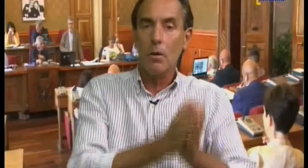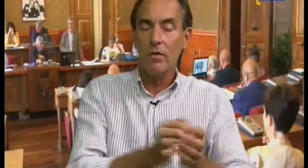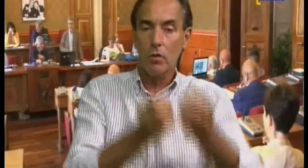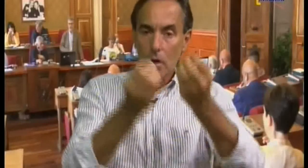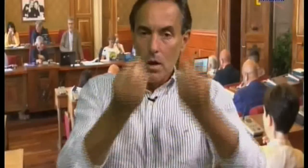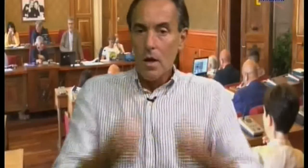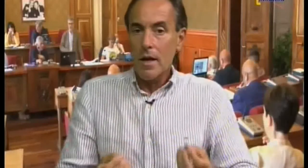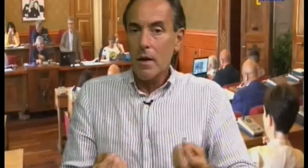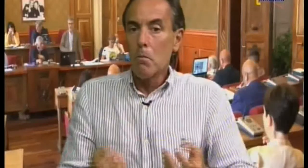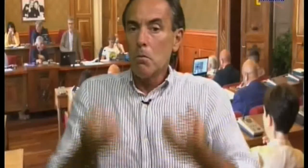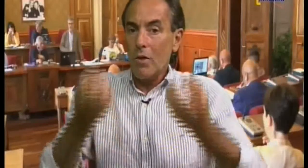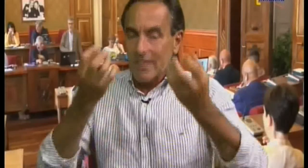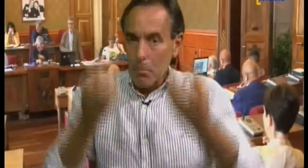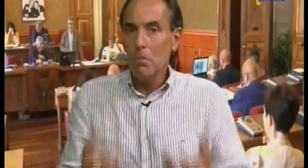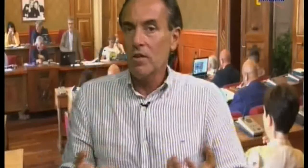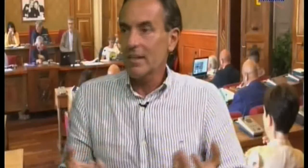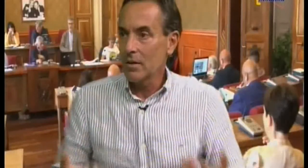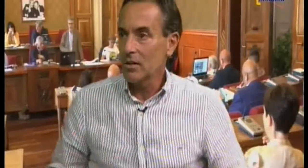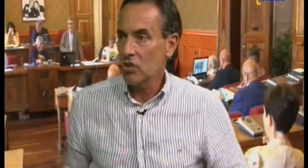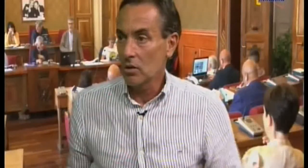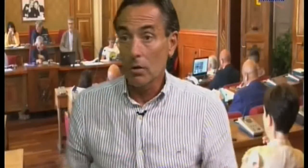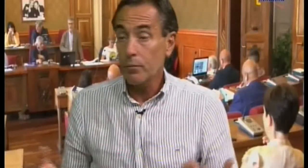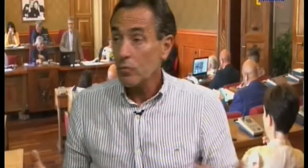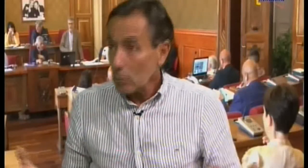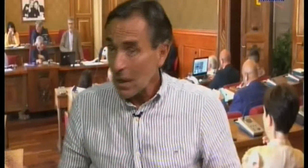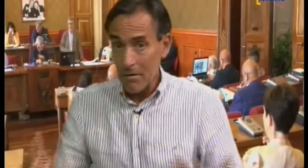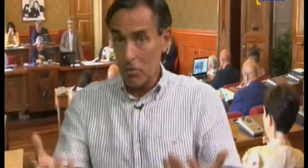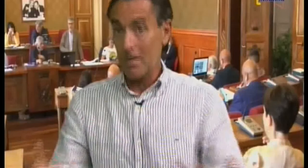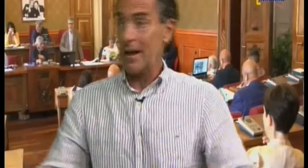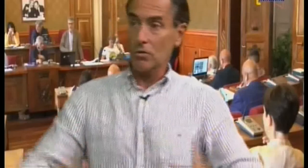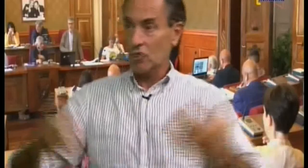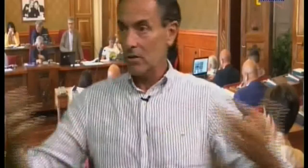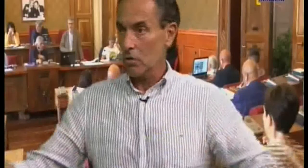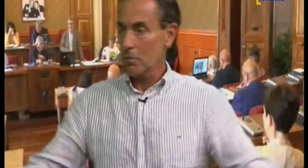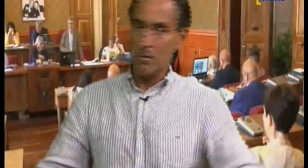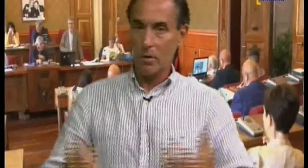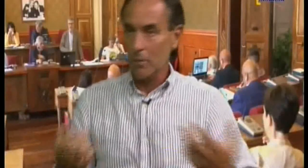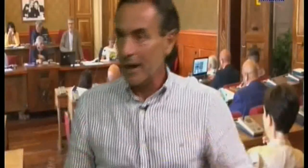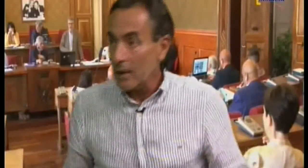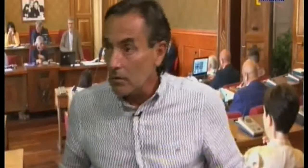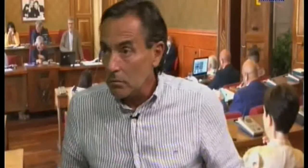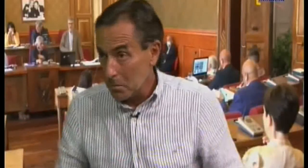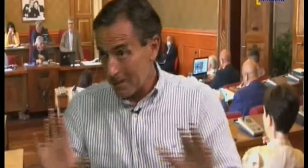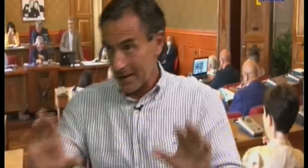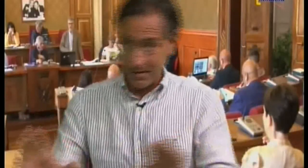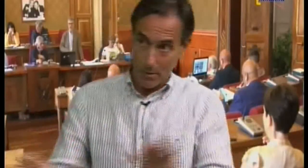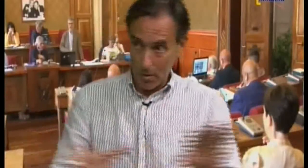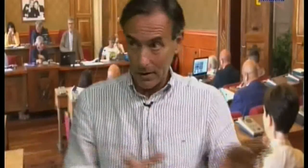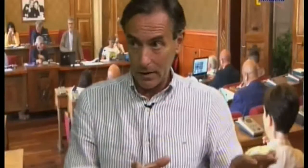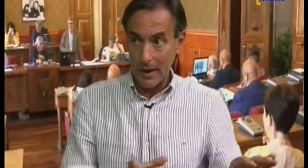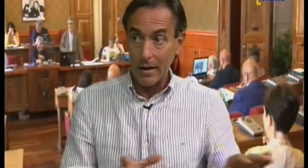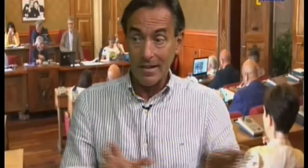evitare questa mummificazione del centro? Avevano parlato, il centro lo dobbiamo recuperare, mi pare che